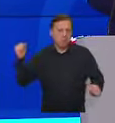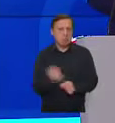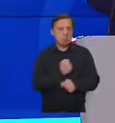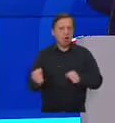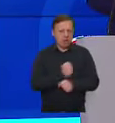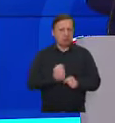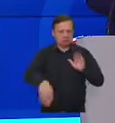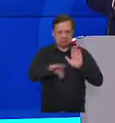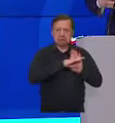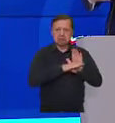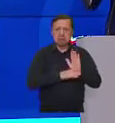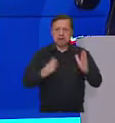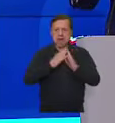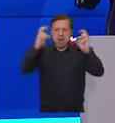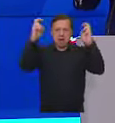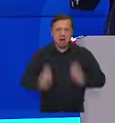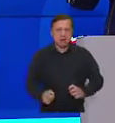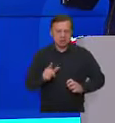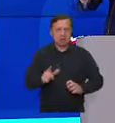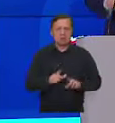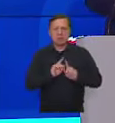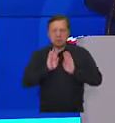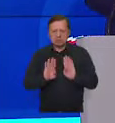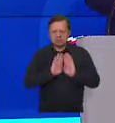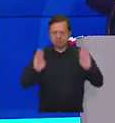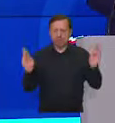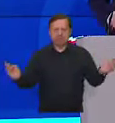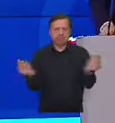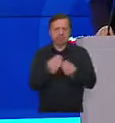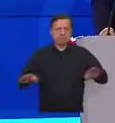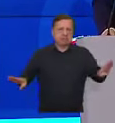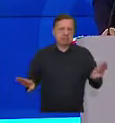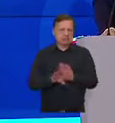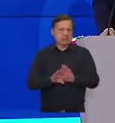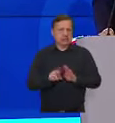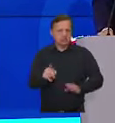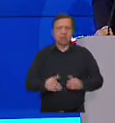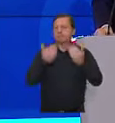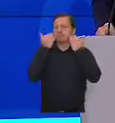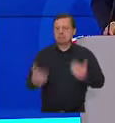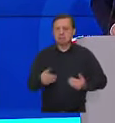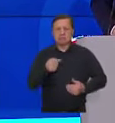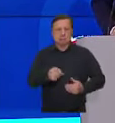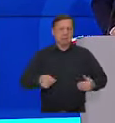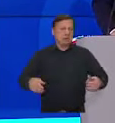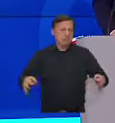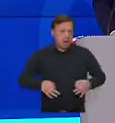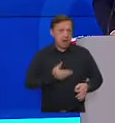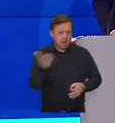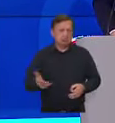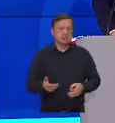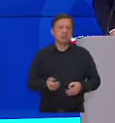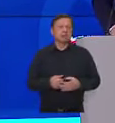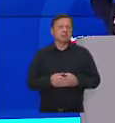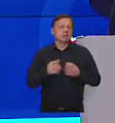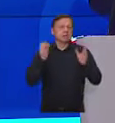do zasad kwarantanny, do zasad izolacji, dystansu i to dzięki Państwu mamy dzisiaj